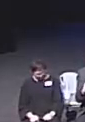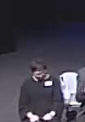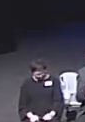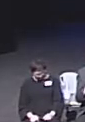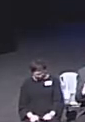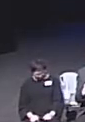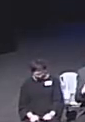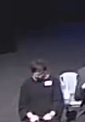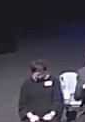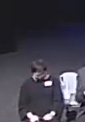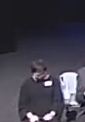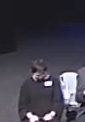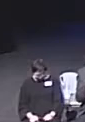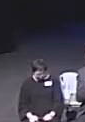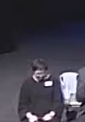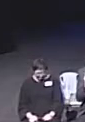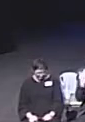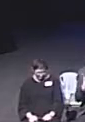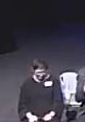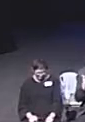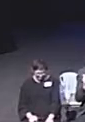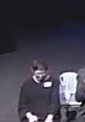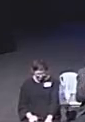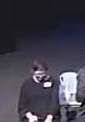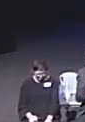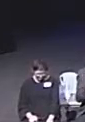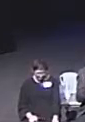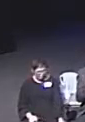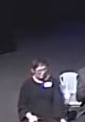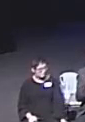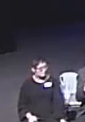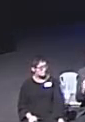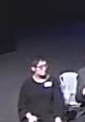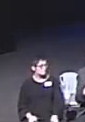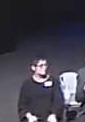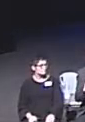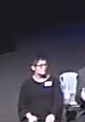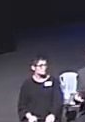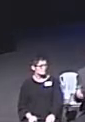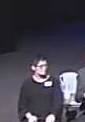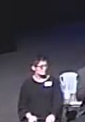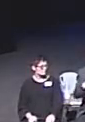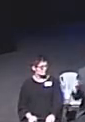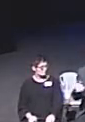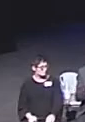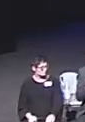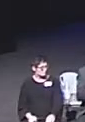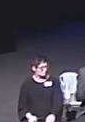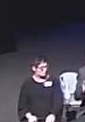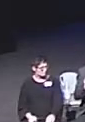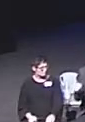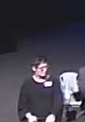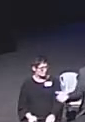4 pointtia. Kun teemme digitaalisia ratkaisuja, tarvitsemme sitä, että osallistamme käyttäjiä, keräämme heiltä